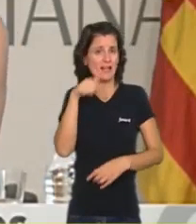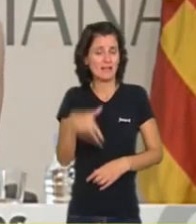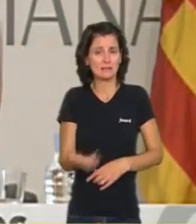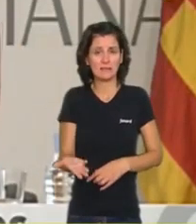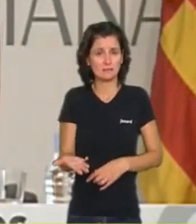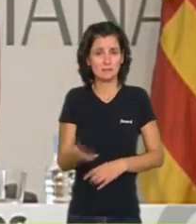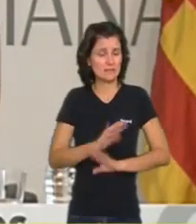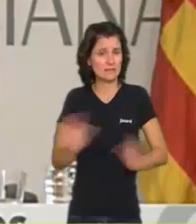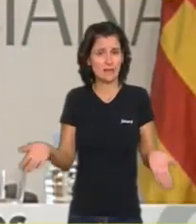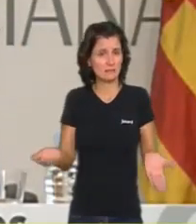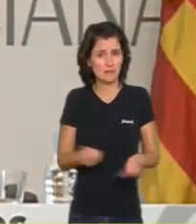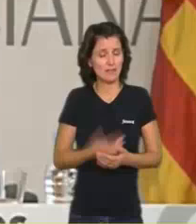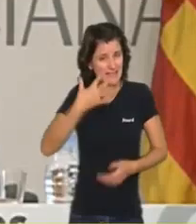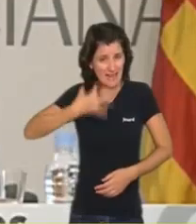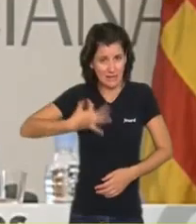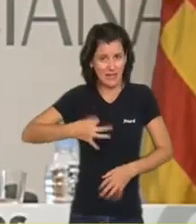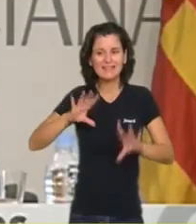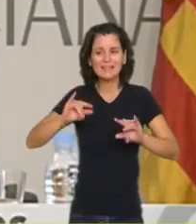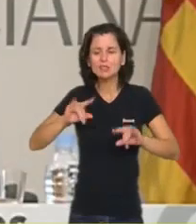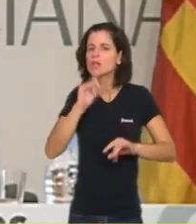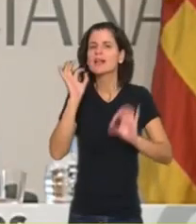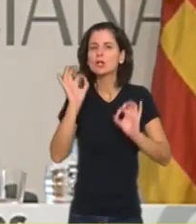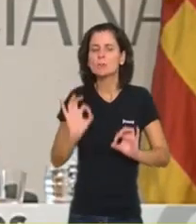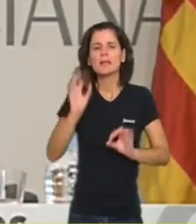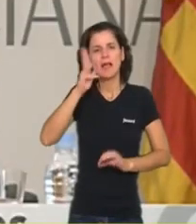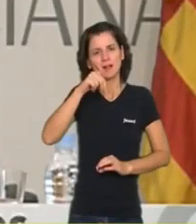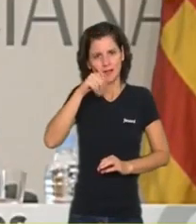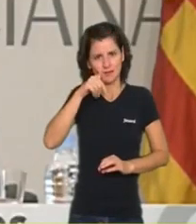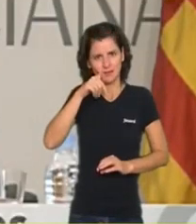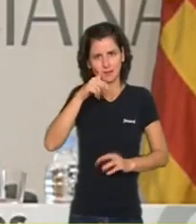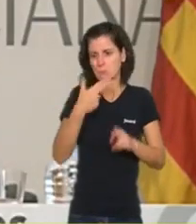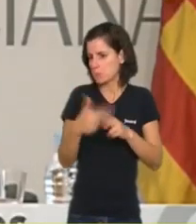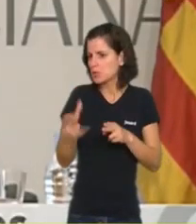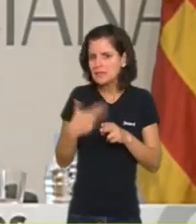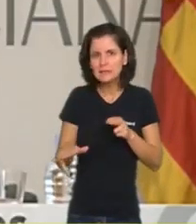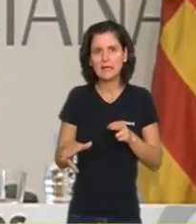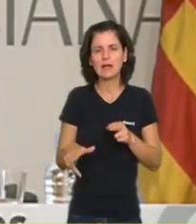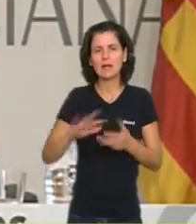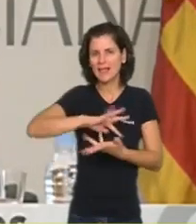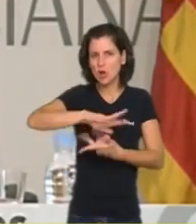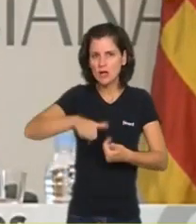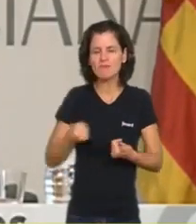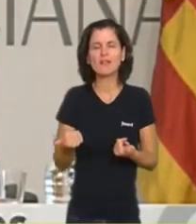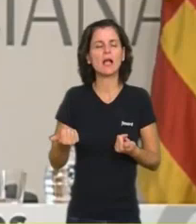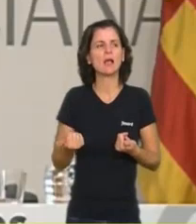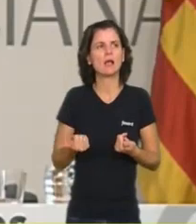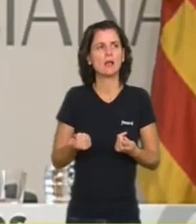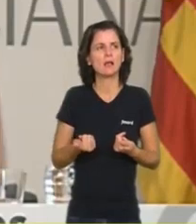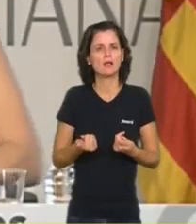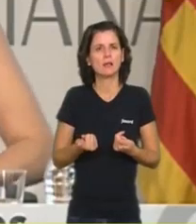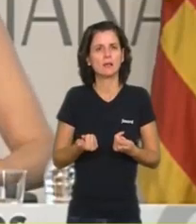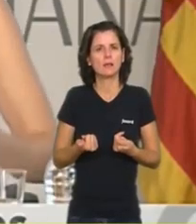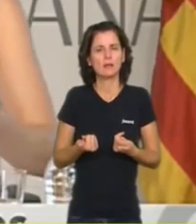ja està. I això és la realitat. Física, política, geogràfica,